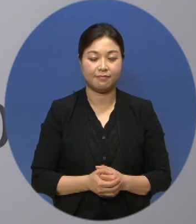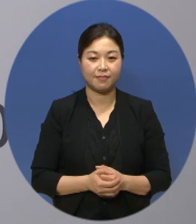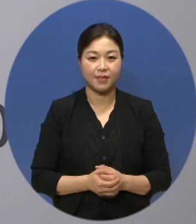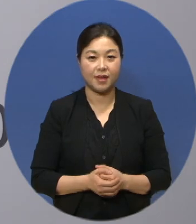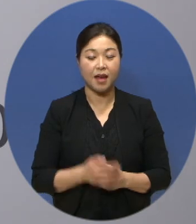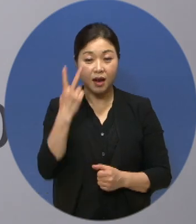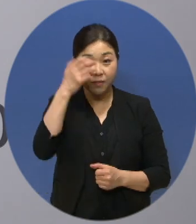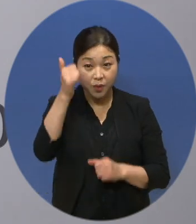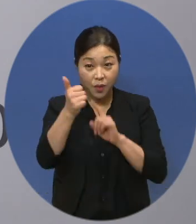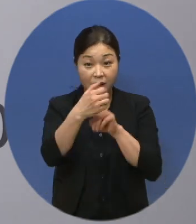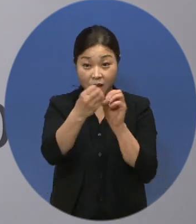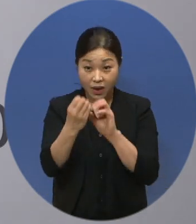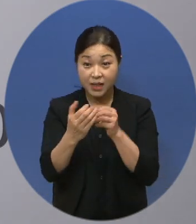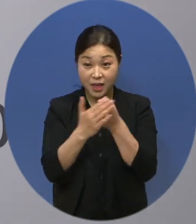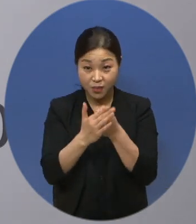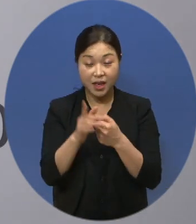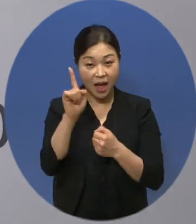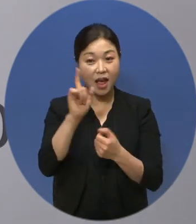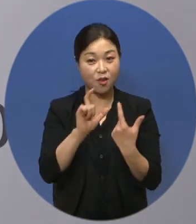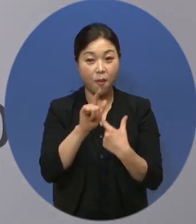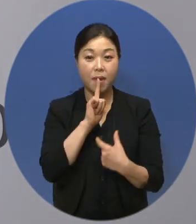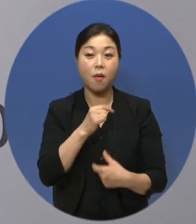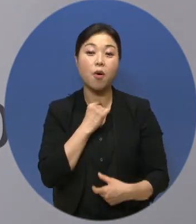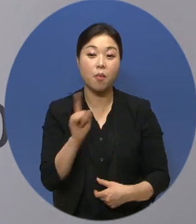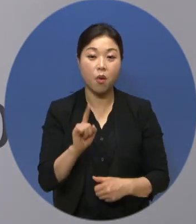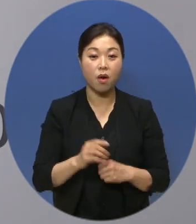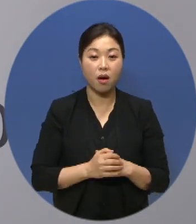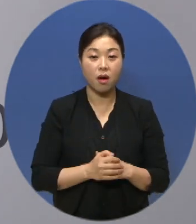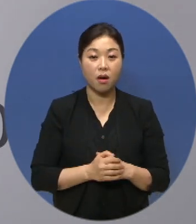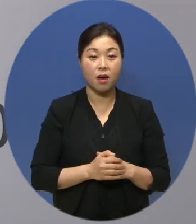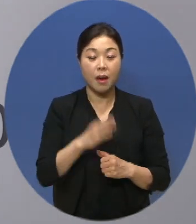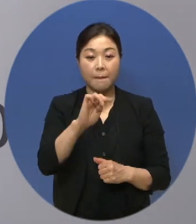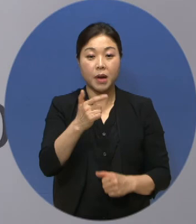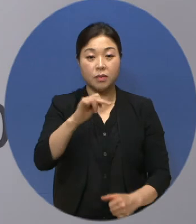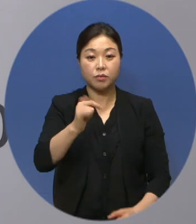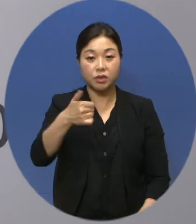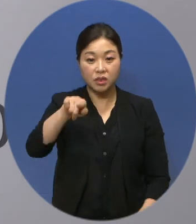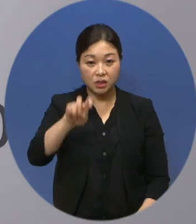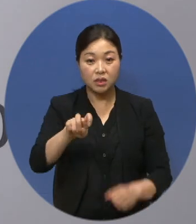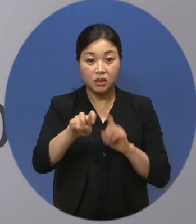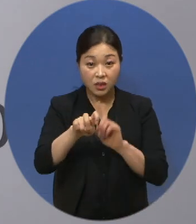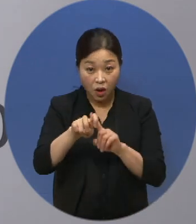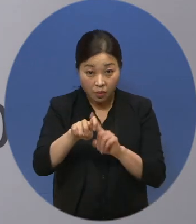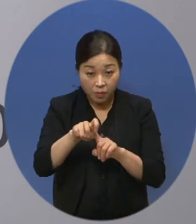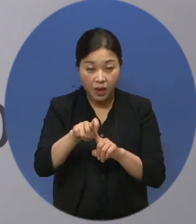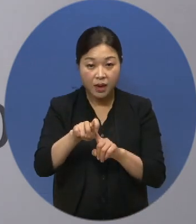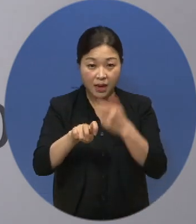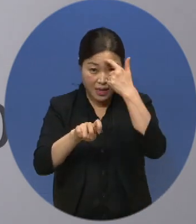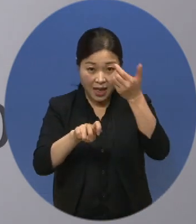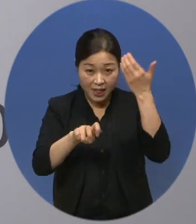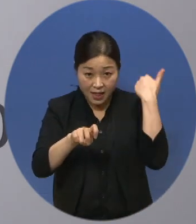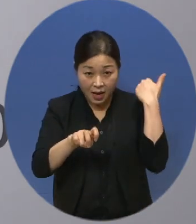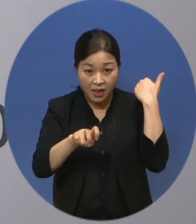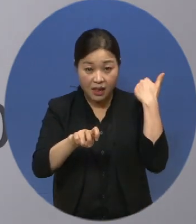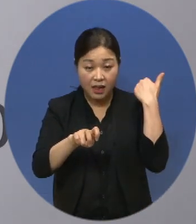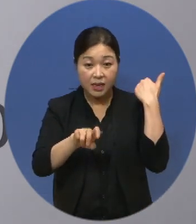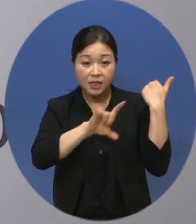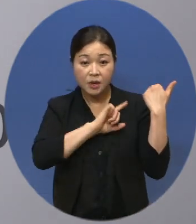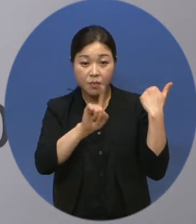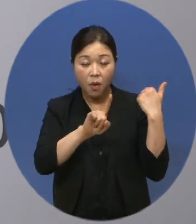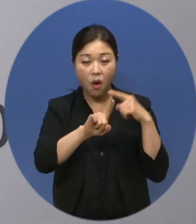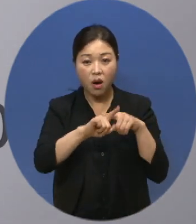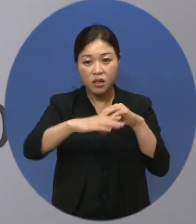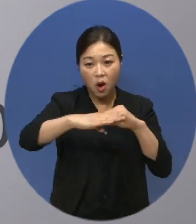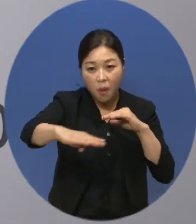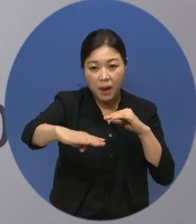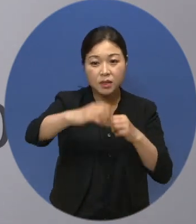약간 덧붙여서 말씀드리면 판문점 원래 옛날 이름이 널문리라고 널빤지 문으로 만든 다리라는 의미였대요.